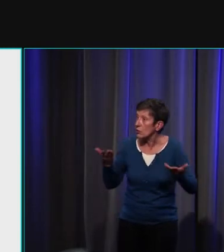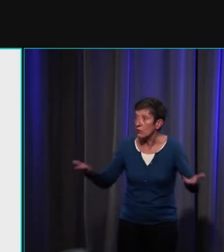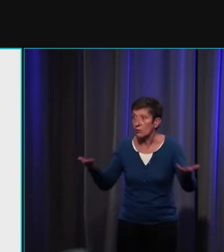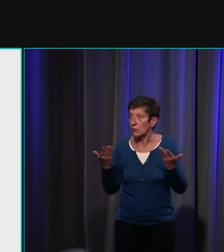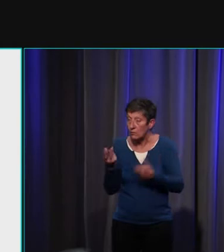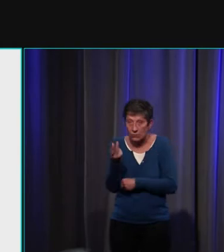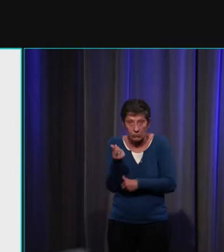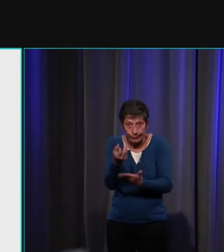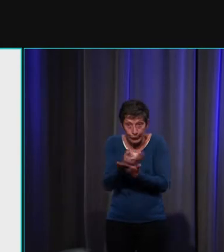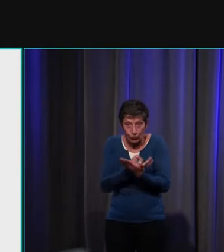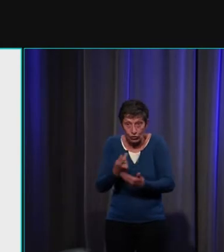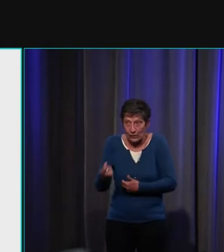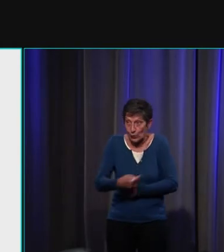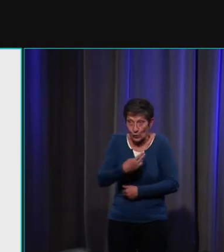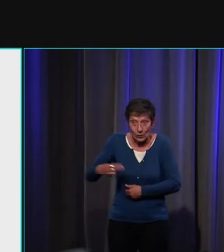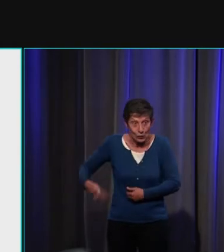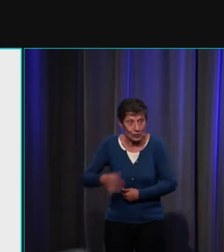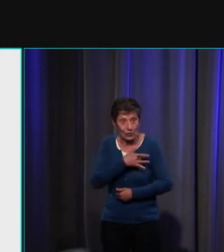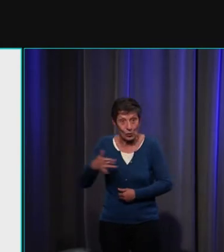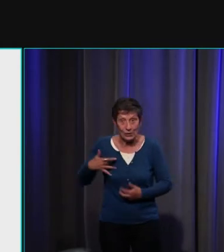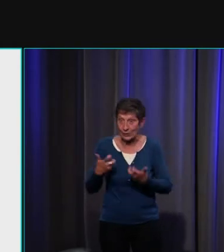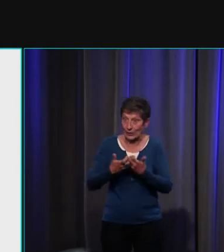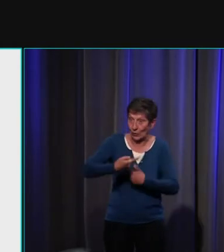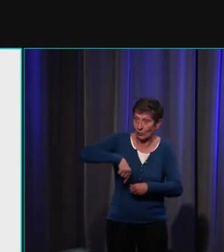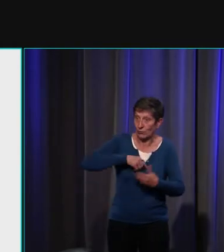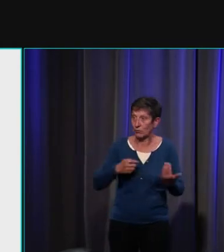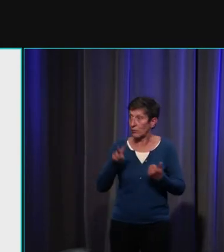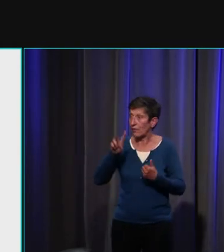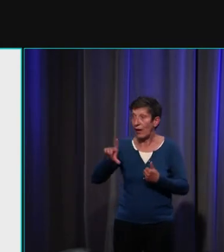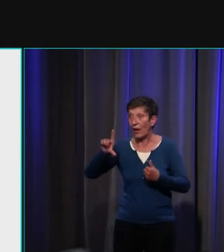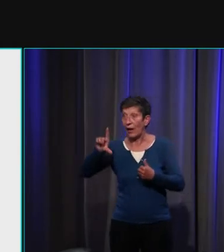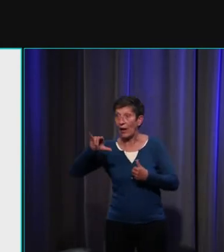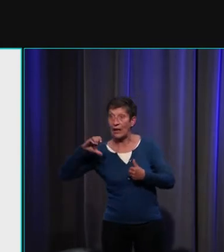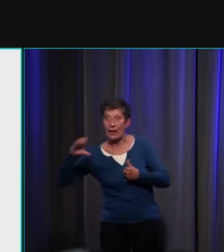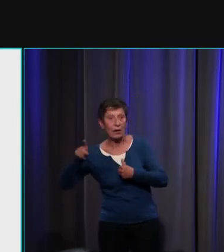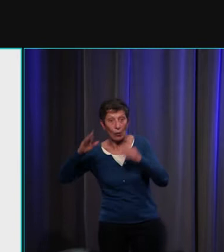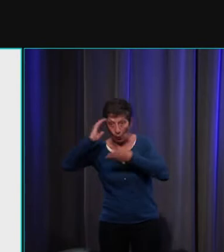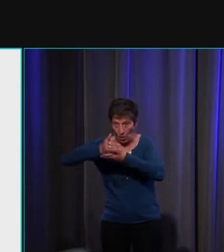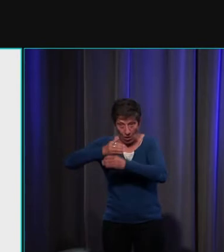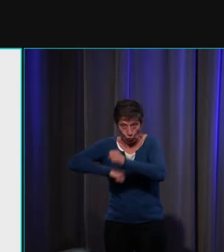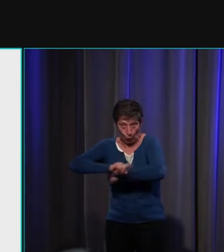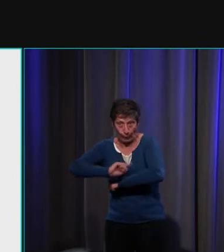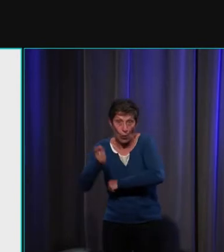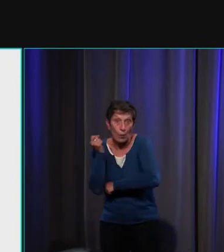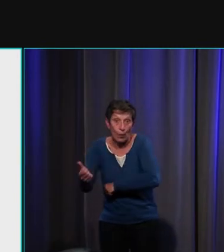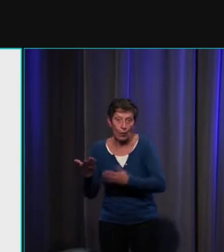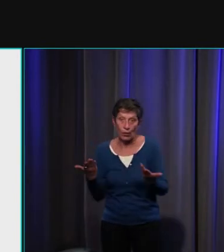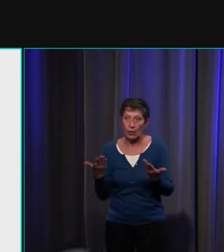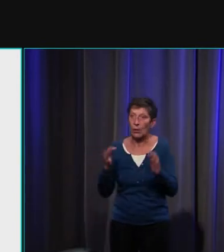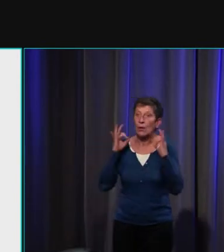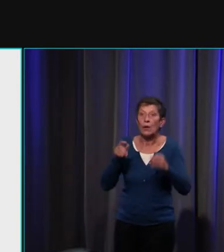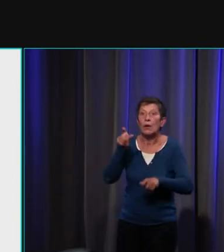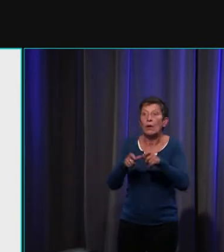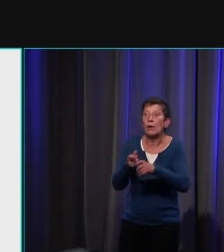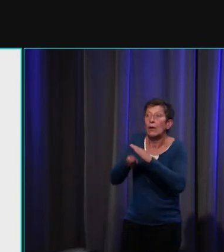budget de l'éducation nationale et de la santé il ya très peu de laïcs qui s'occupe de ça au moyen âge dont des gens dont la l'église parce que